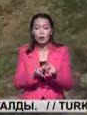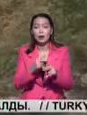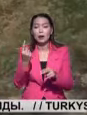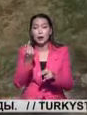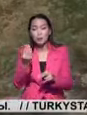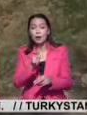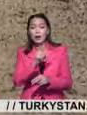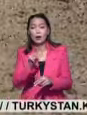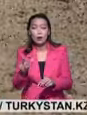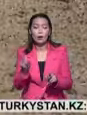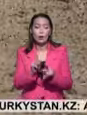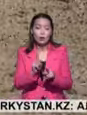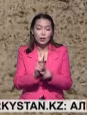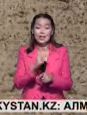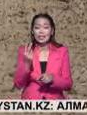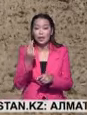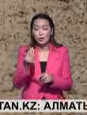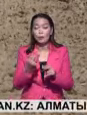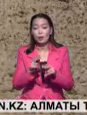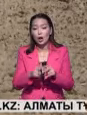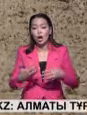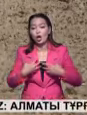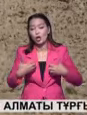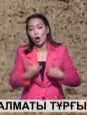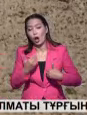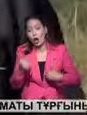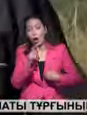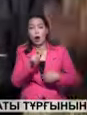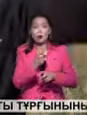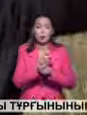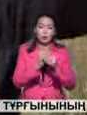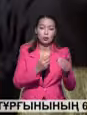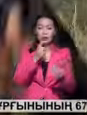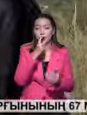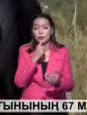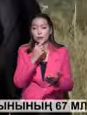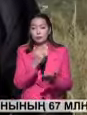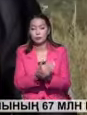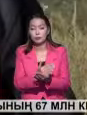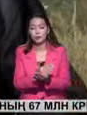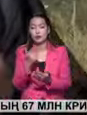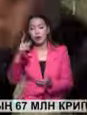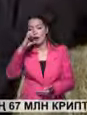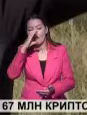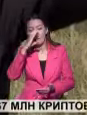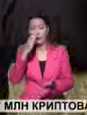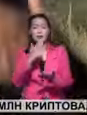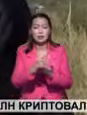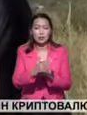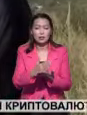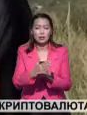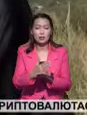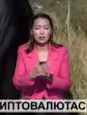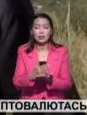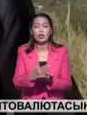бұл адам сүйектері десе, енді бірі жануарларға тиесілі деп санайды. Бұнда қасқырлар болады,